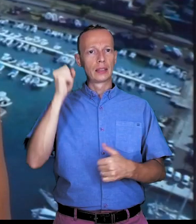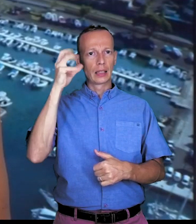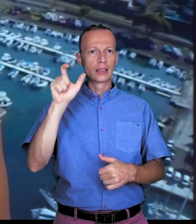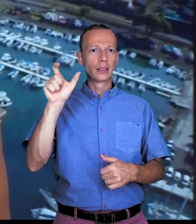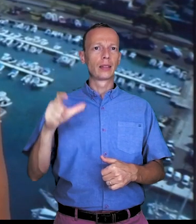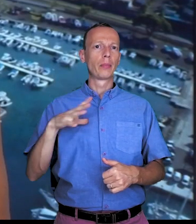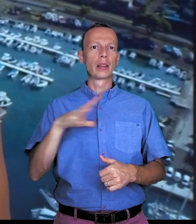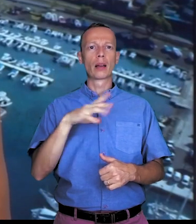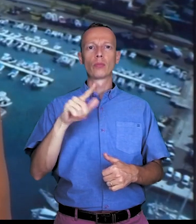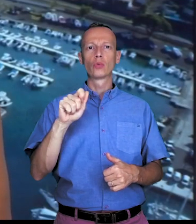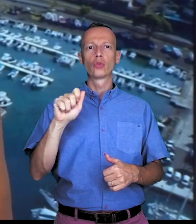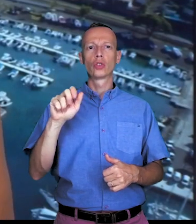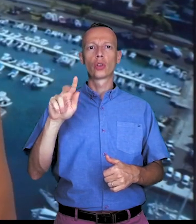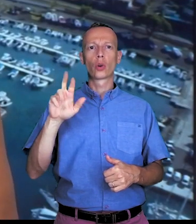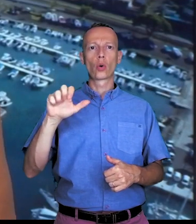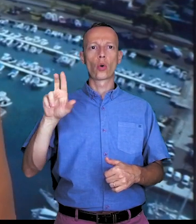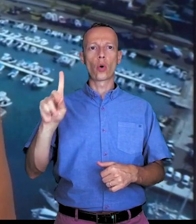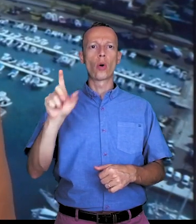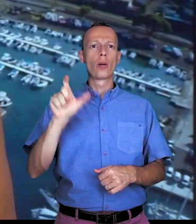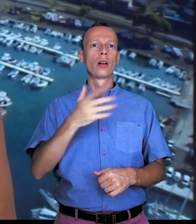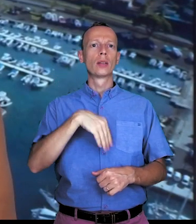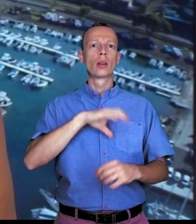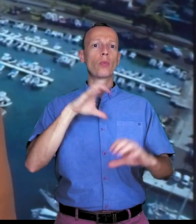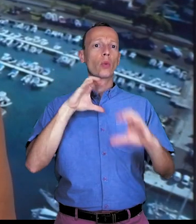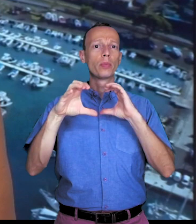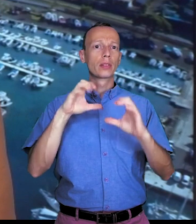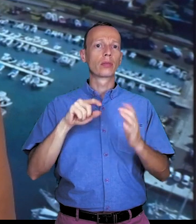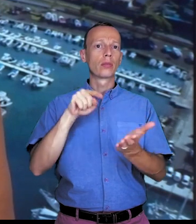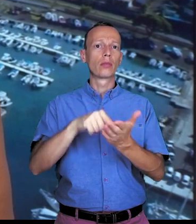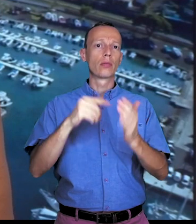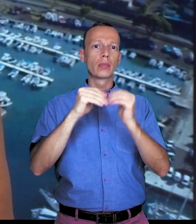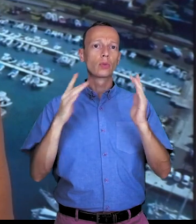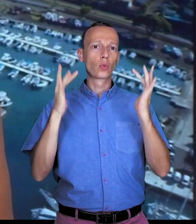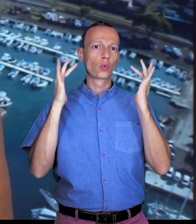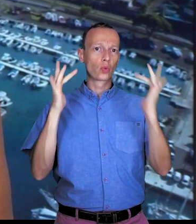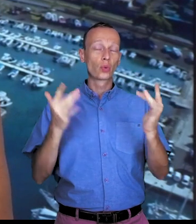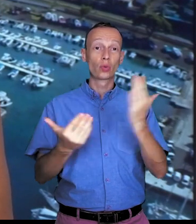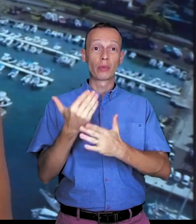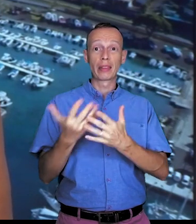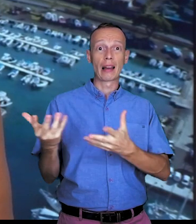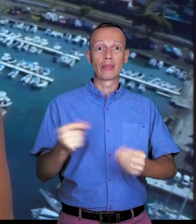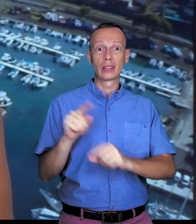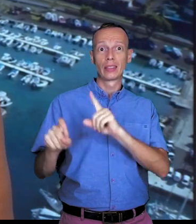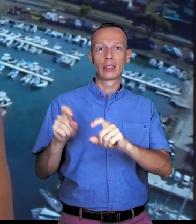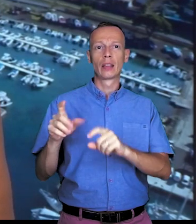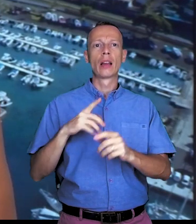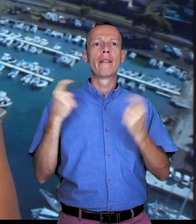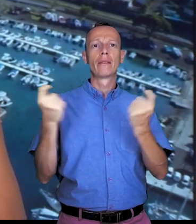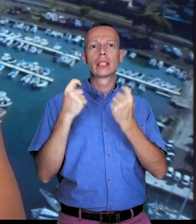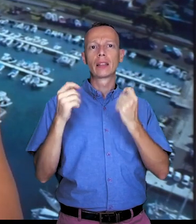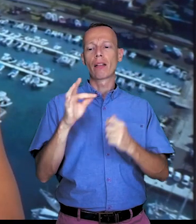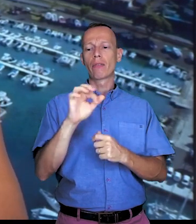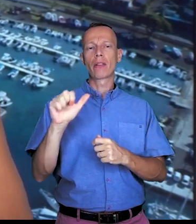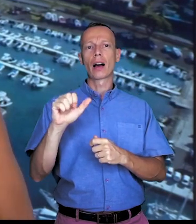Vaiana Giro, responsable de communication de la production à la Maison de la Culture, qui était l'invité café d'Ibrahim Amenadzi ce matin.